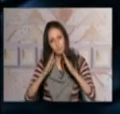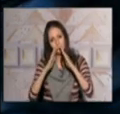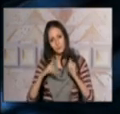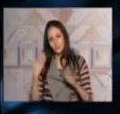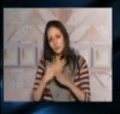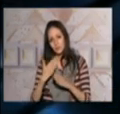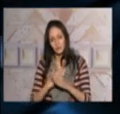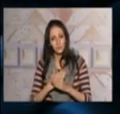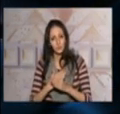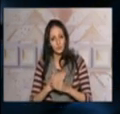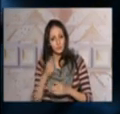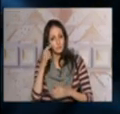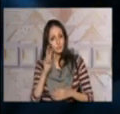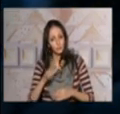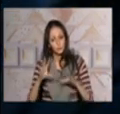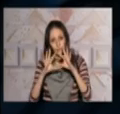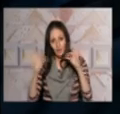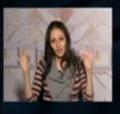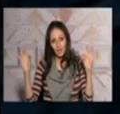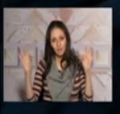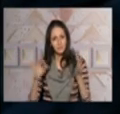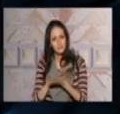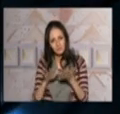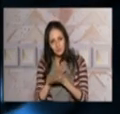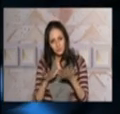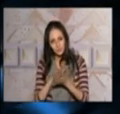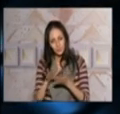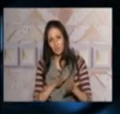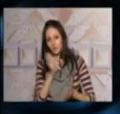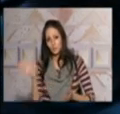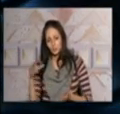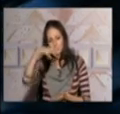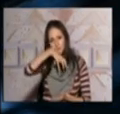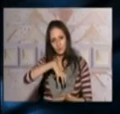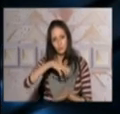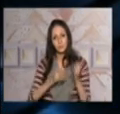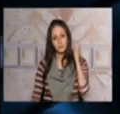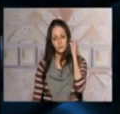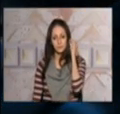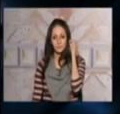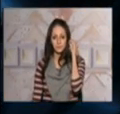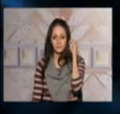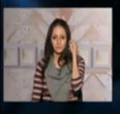لازمات الشرق الاوسط والدور الاساسي والمحوري في مصر في حل هذه الازمات.